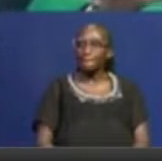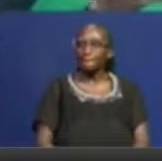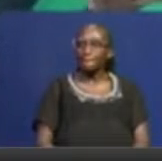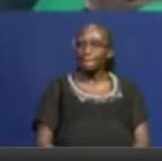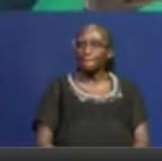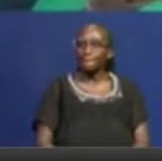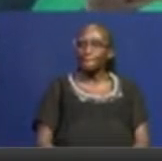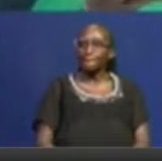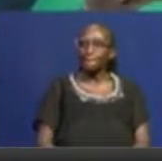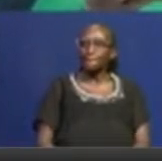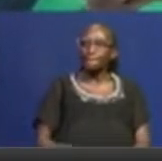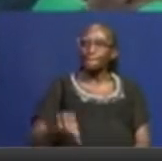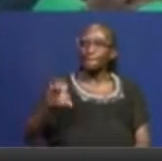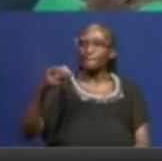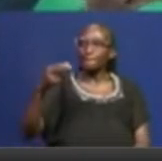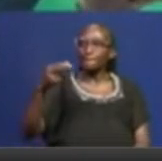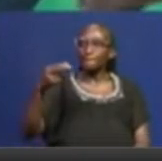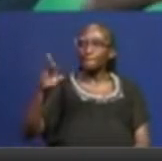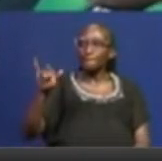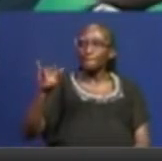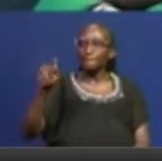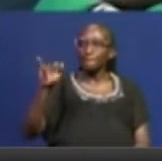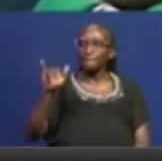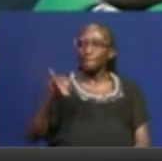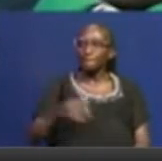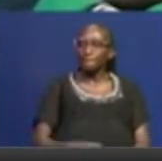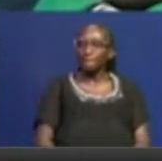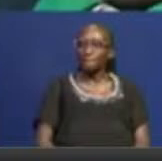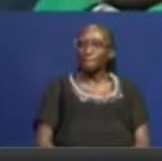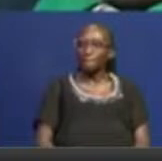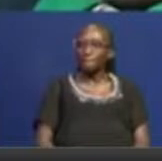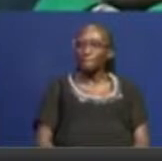Njoro Charity Kadambi Chepkwany.